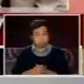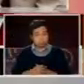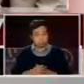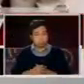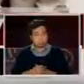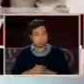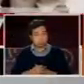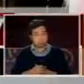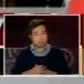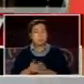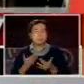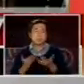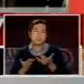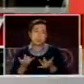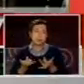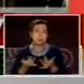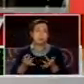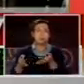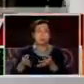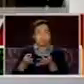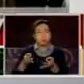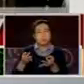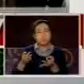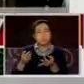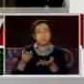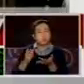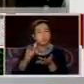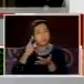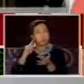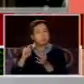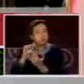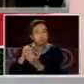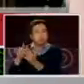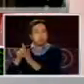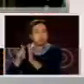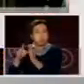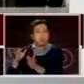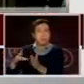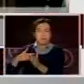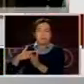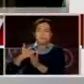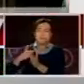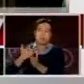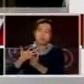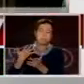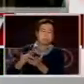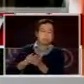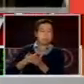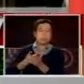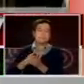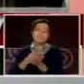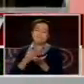Assuming for the sake of argument that there is a preponderance of evidence for the prosecution, the preponderance is not overwhelming. Yan ang